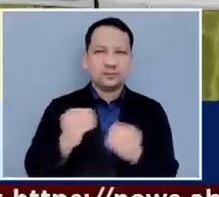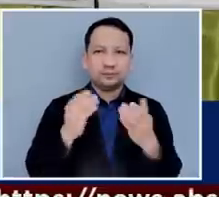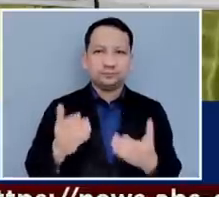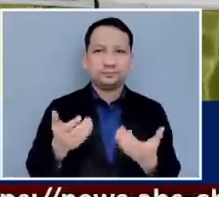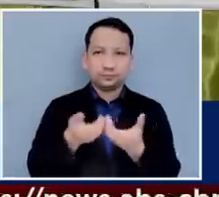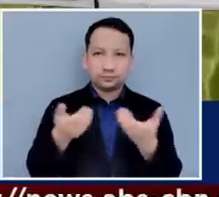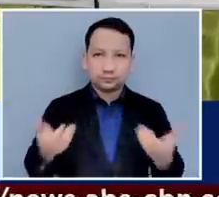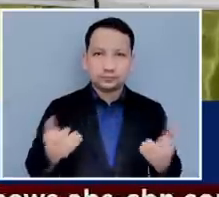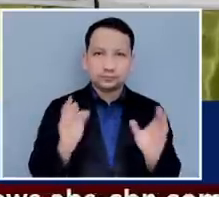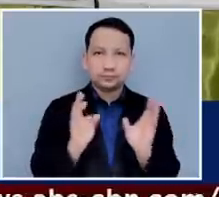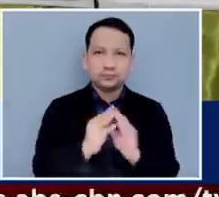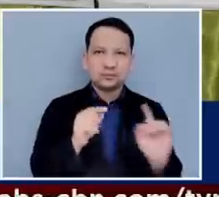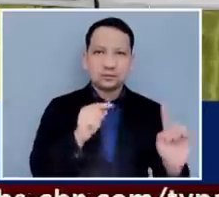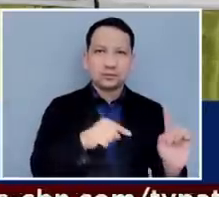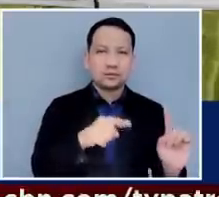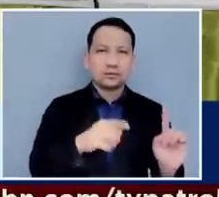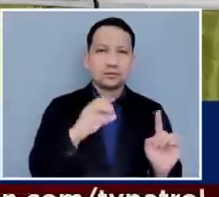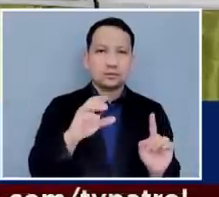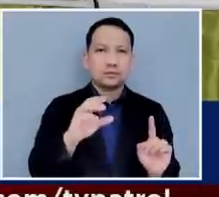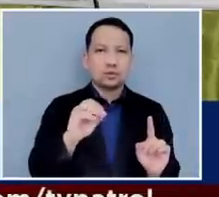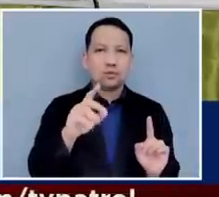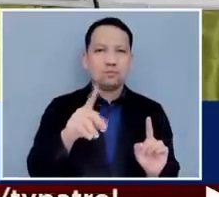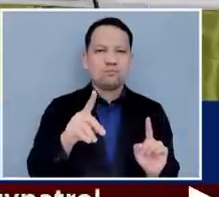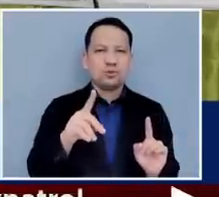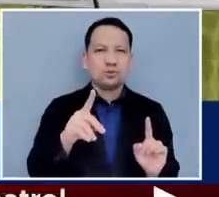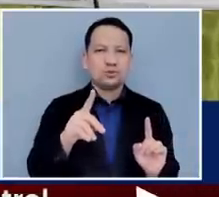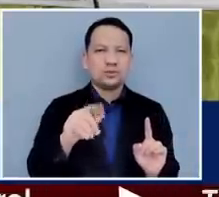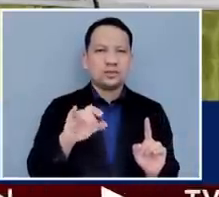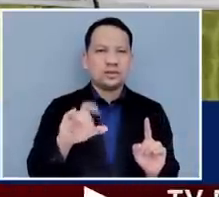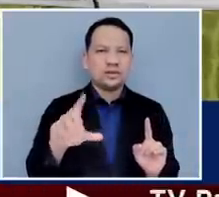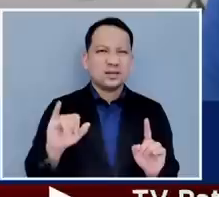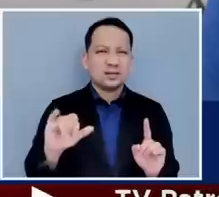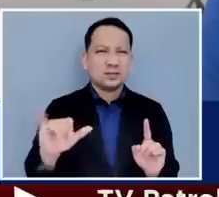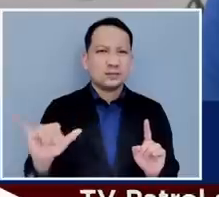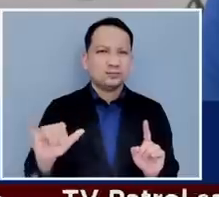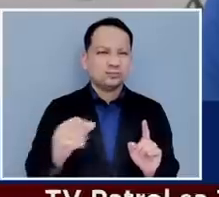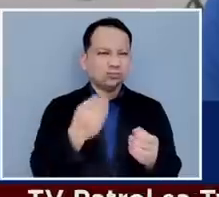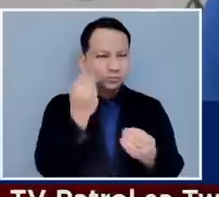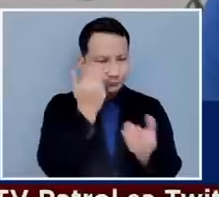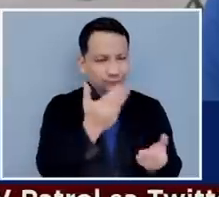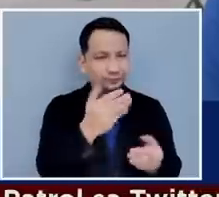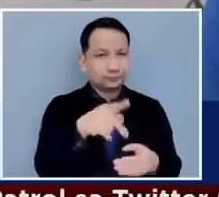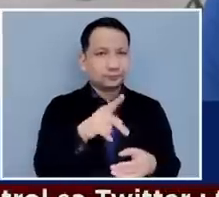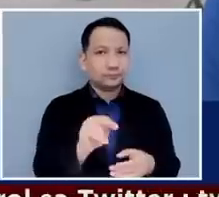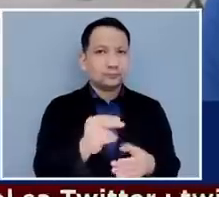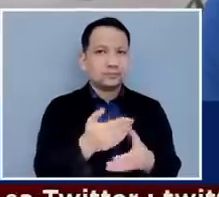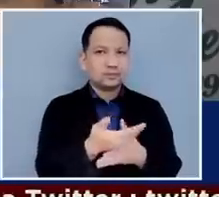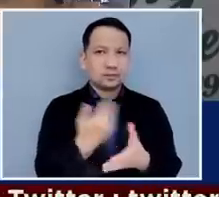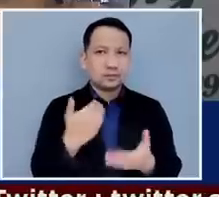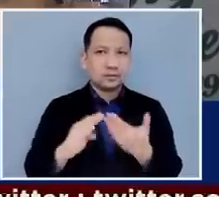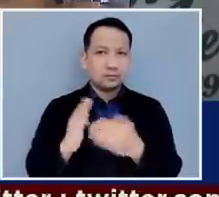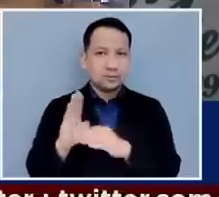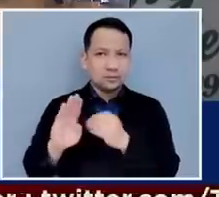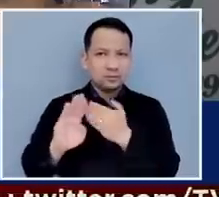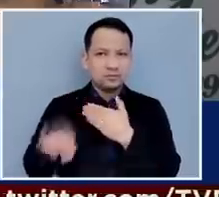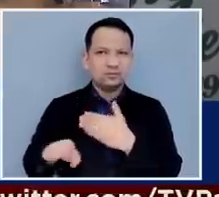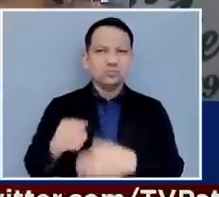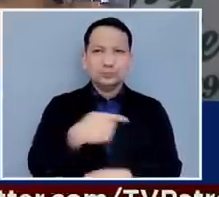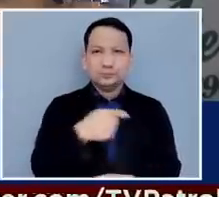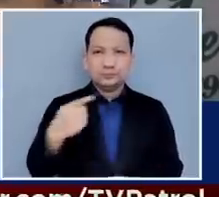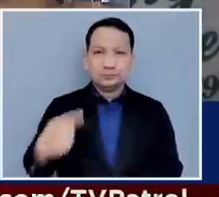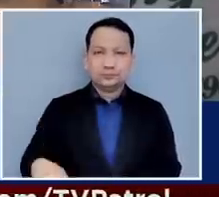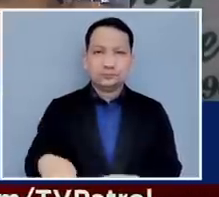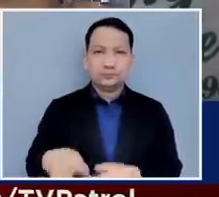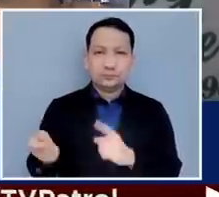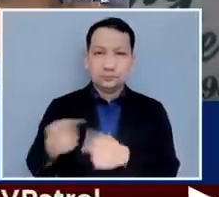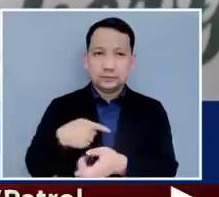forum, sinabi ni Pomposelli na sinubukan niyang kausapin ang ilang opisyal ng PNP para mabawi ang mga empleyado. Pero pinatutubos umano